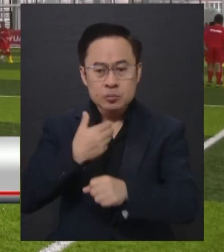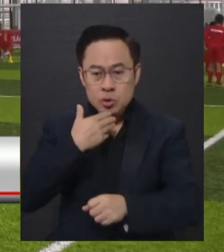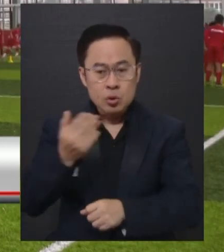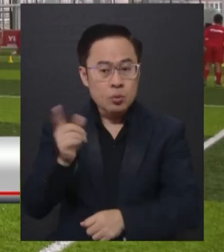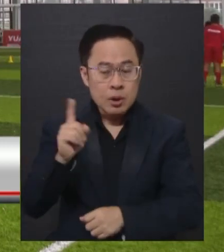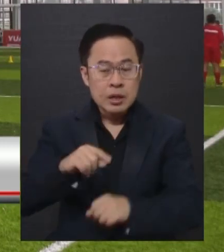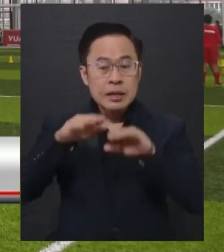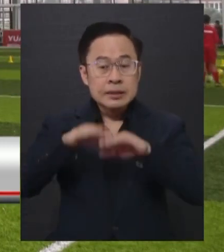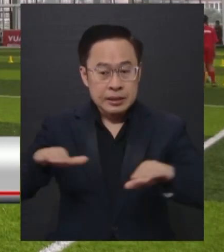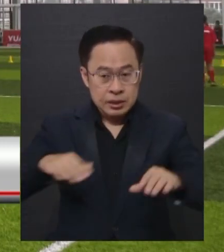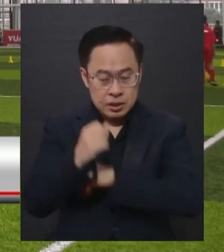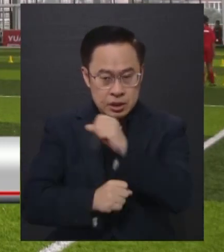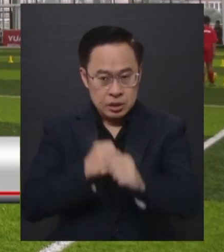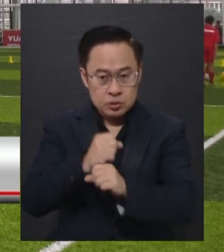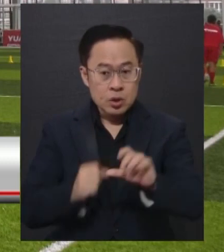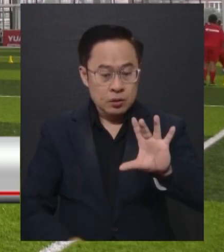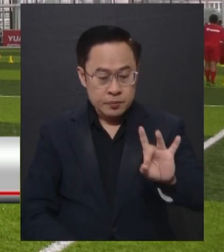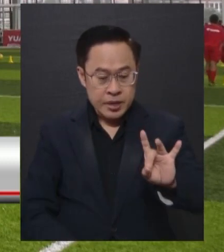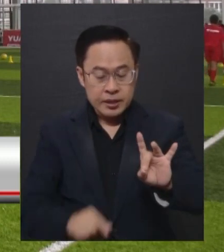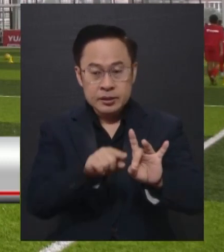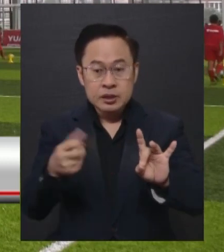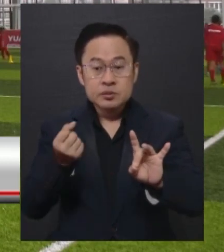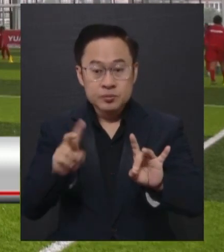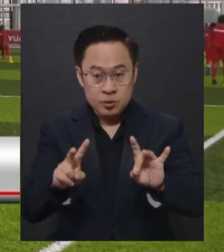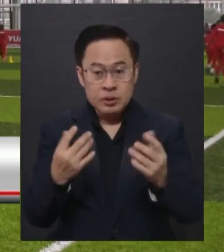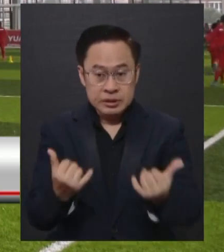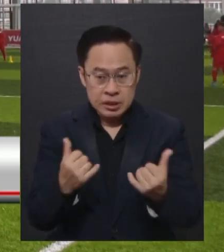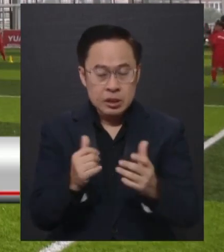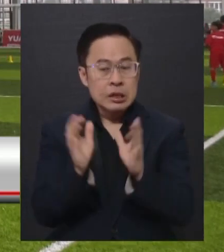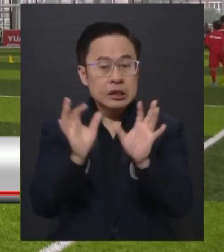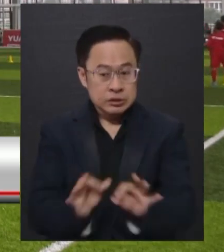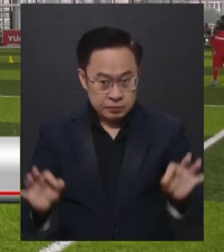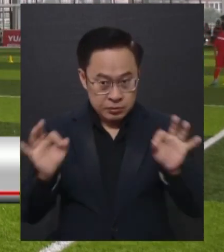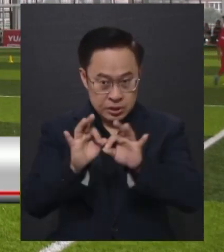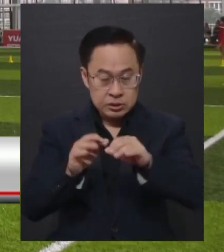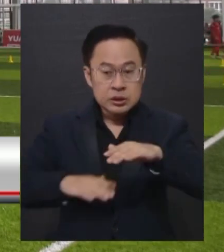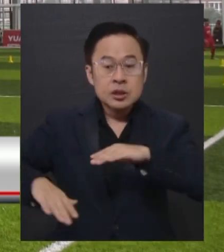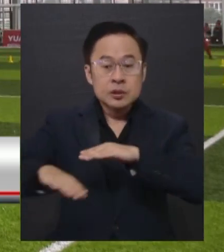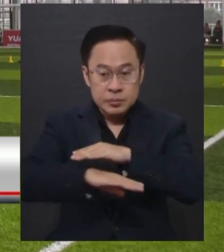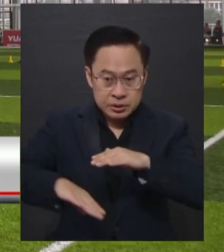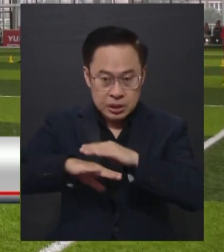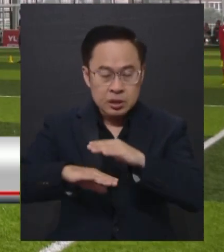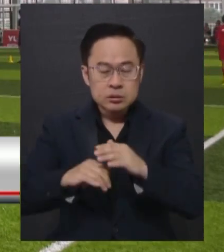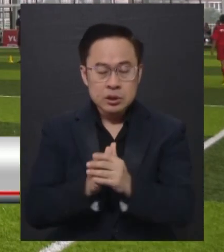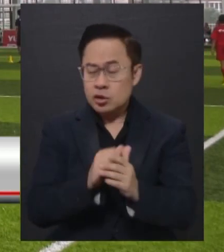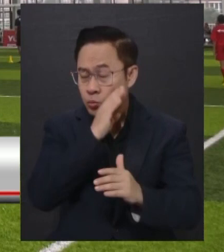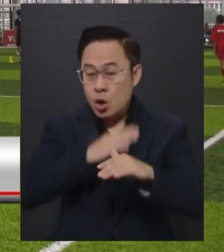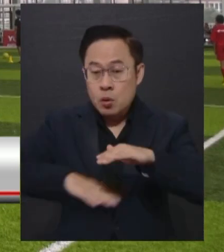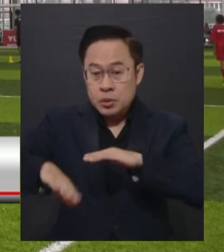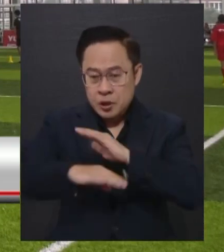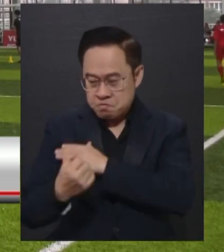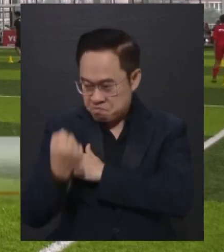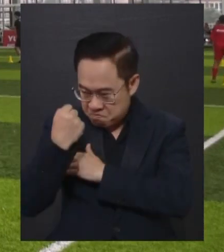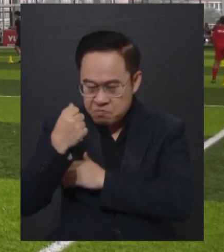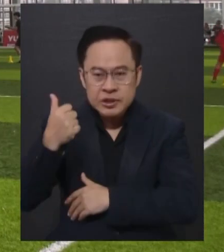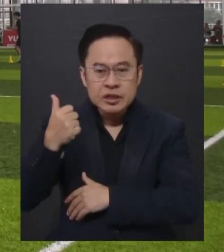12ปีเพราะว่าพี่ว่าเด็กอายุประมาณเนี้ยคือเขาเรียกว่าเติมเต็มในสิ่งที่ดีหรือทักษะขั้นพื้นฐานไปเนี่ยเขาจะได้รับประโยชน์ม